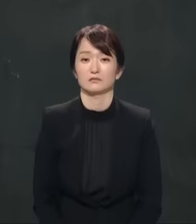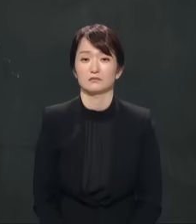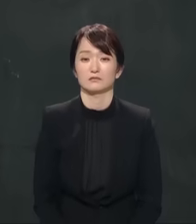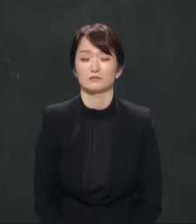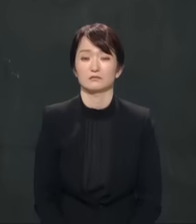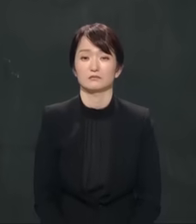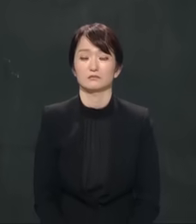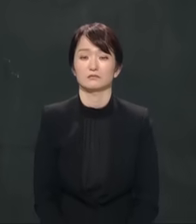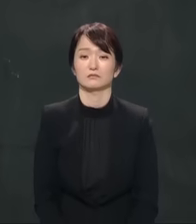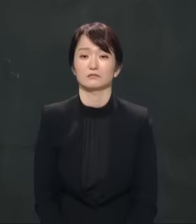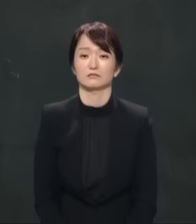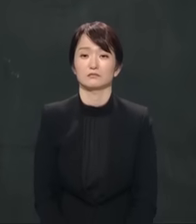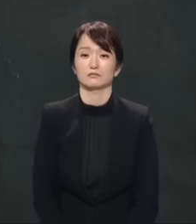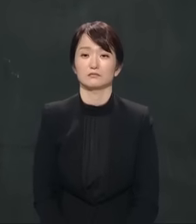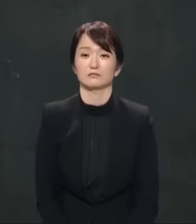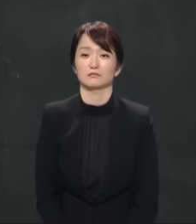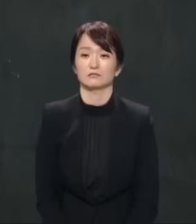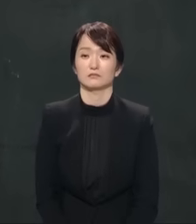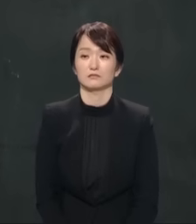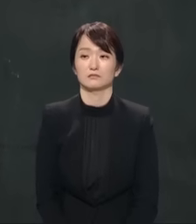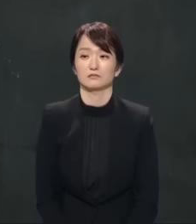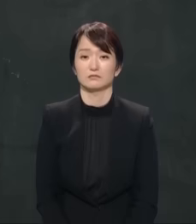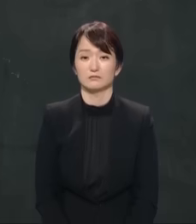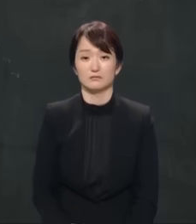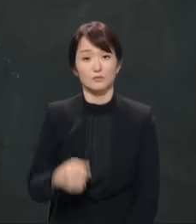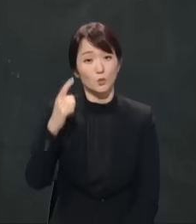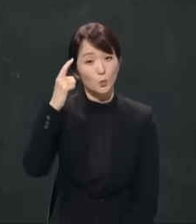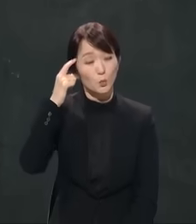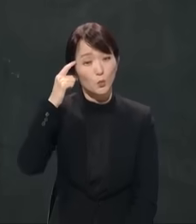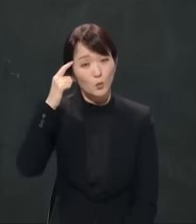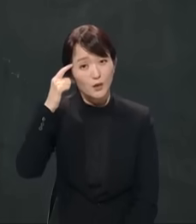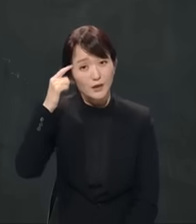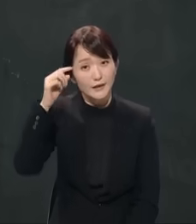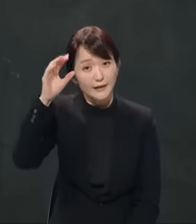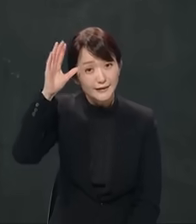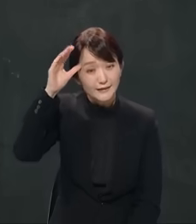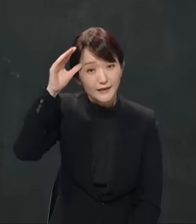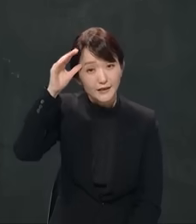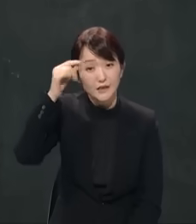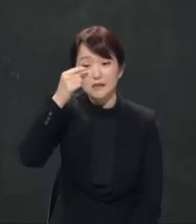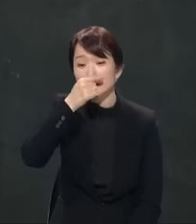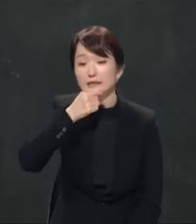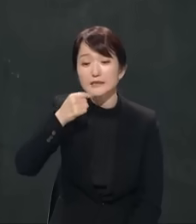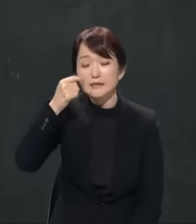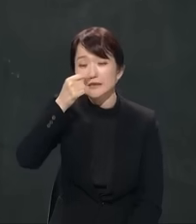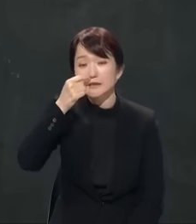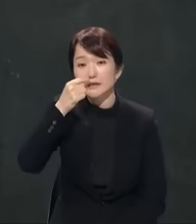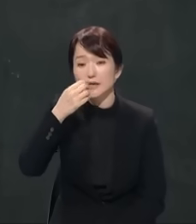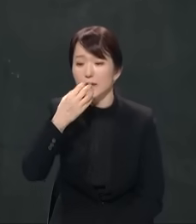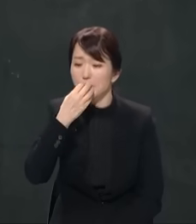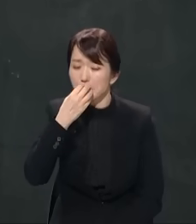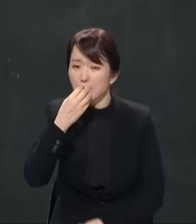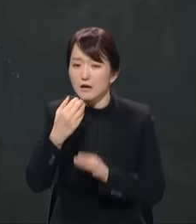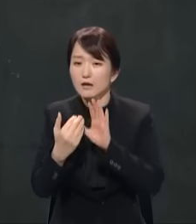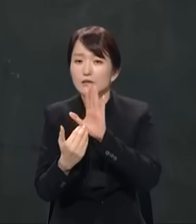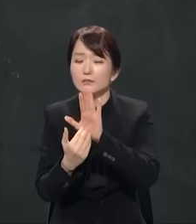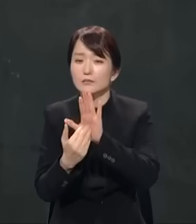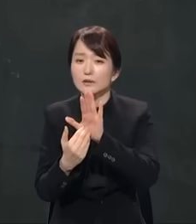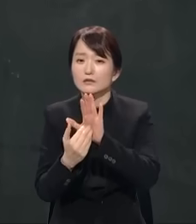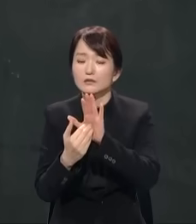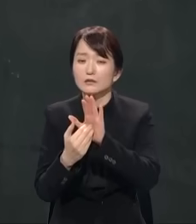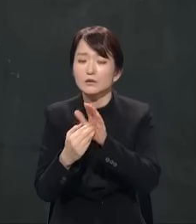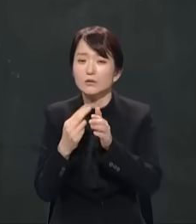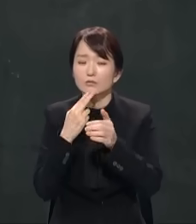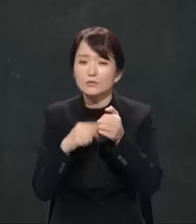자, 그러면 이거 그 왜 로트와일러 입막에 안 했느냐? 네. 사실 로트와일러 우리가